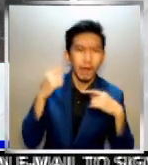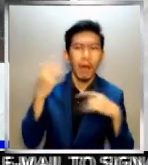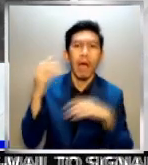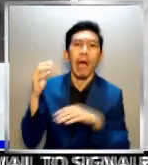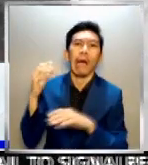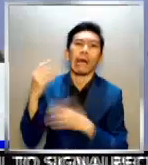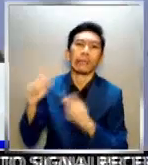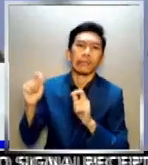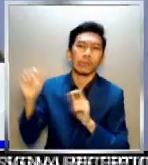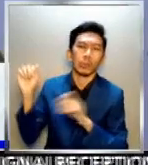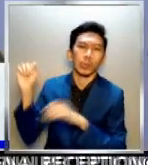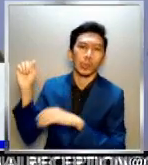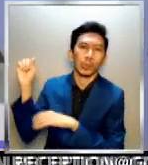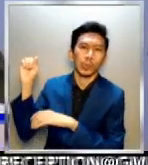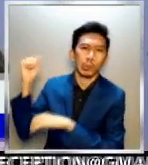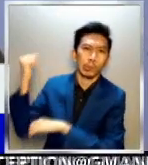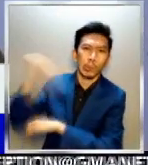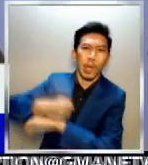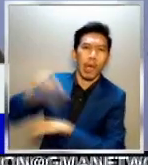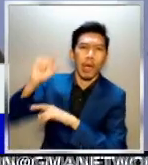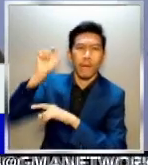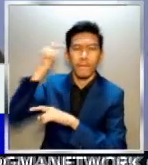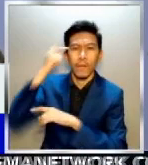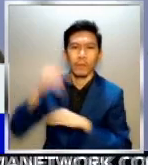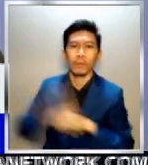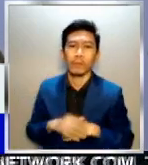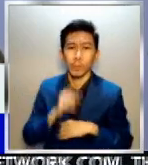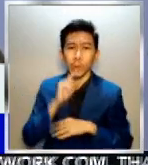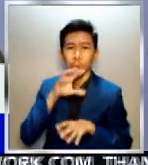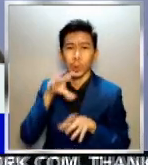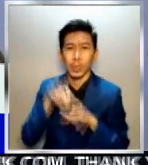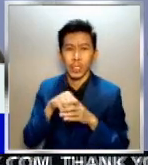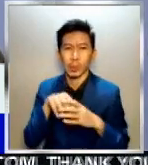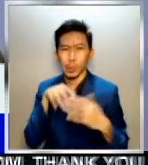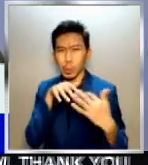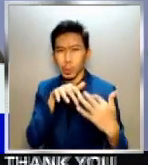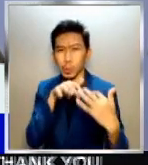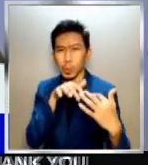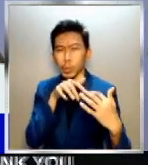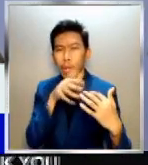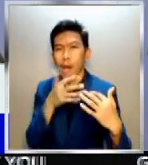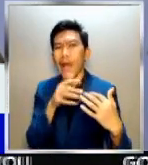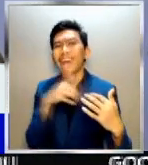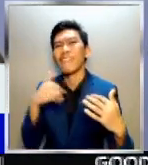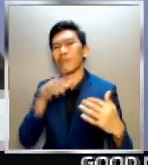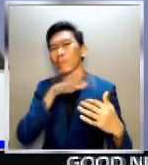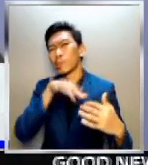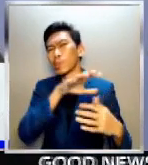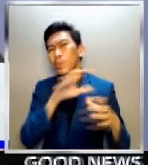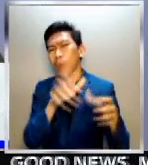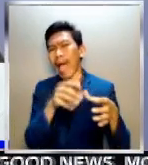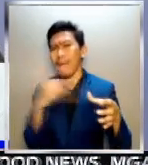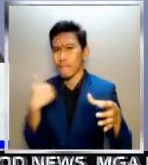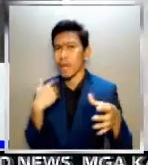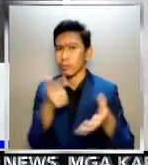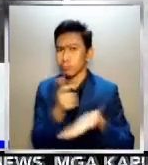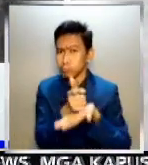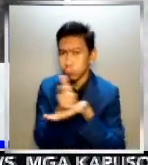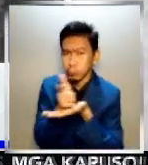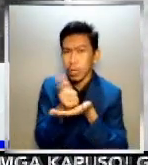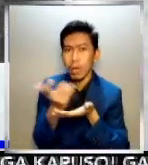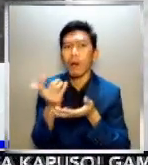sa engkwentro, may mga baril po sila. At yun nga po, dahil po pinutukan po yung ating kasundaluhan, lumaban po